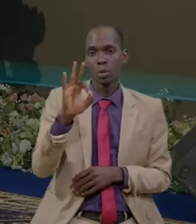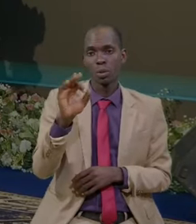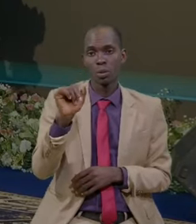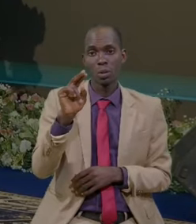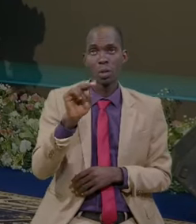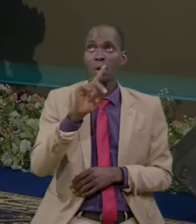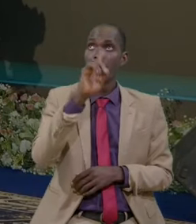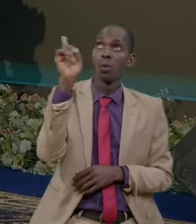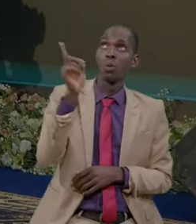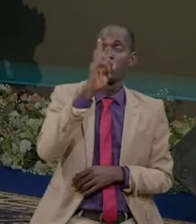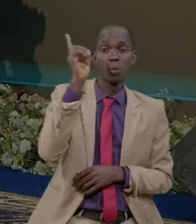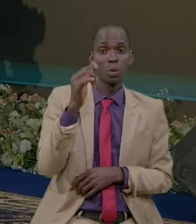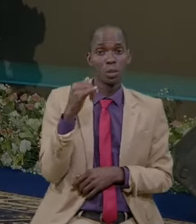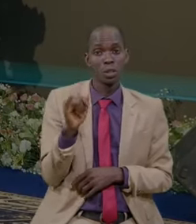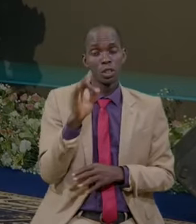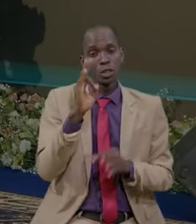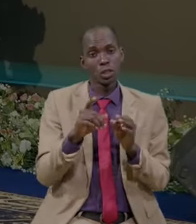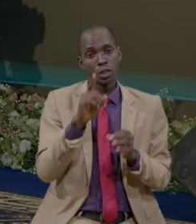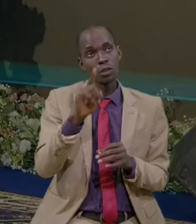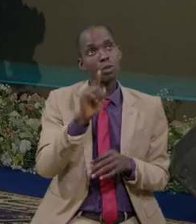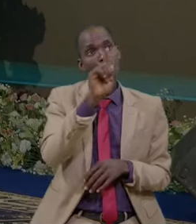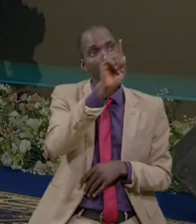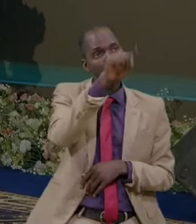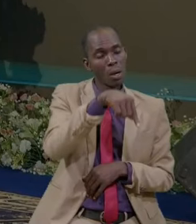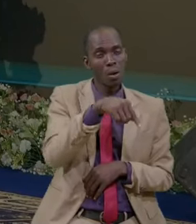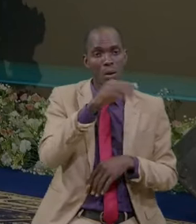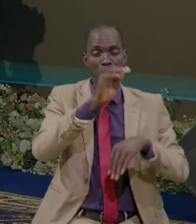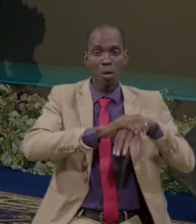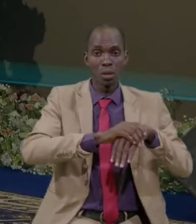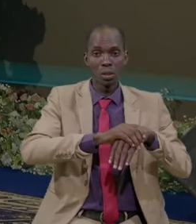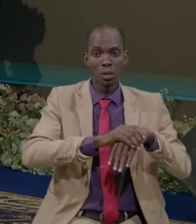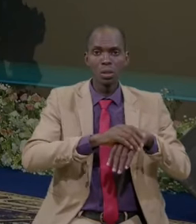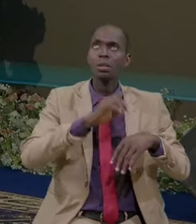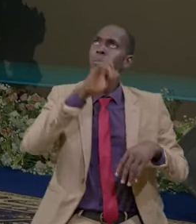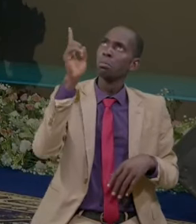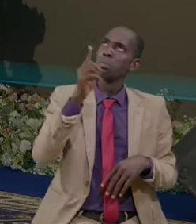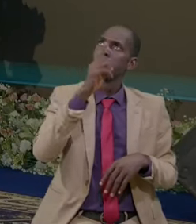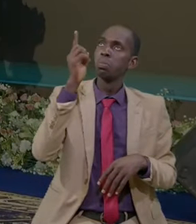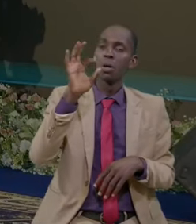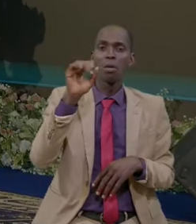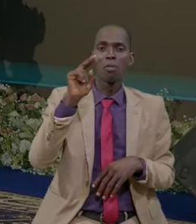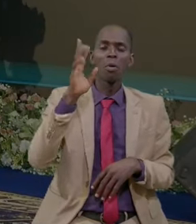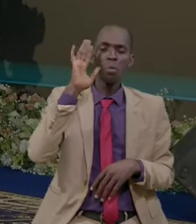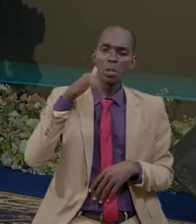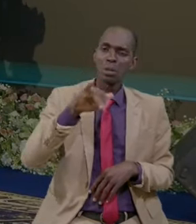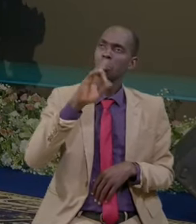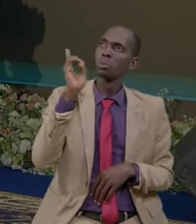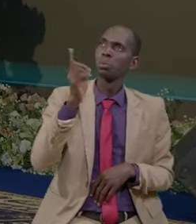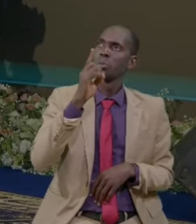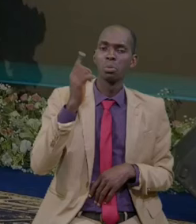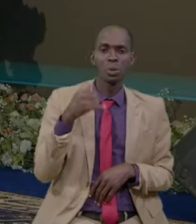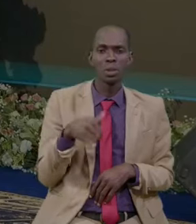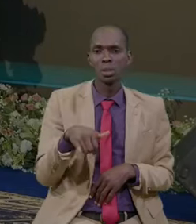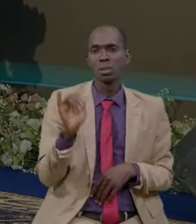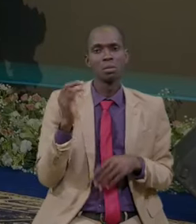nous éteignons la lumière, vous allez voir les ventilateurs vont continuer à rouler, à tourner sans le